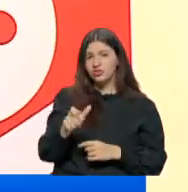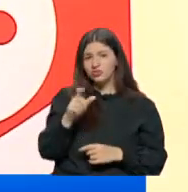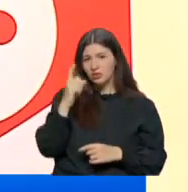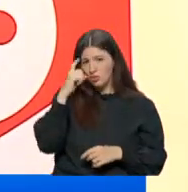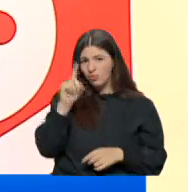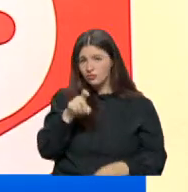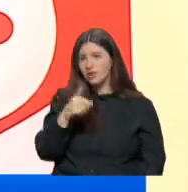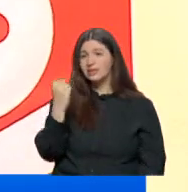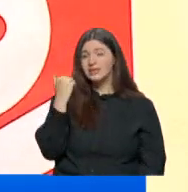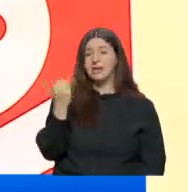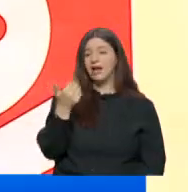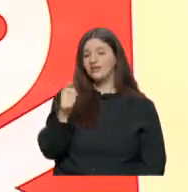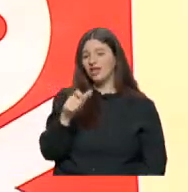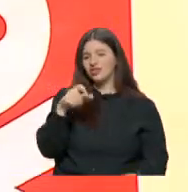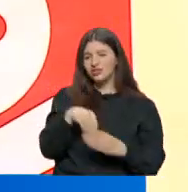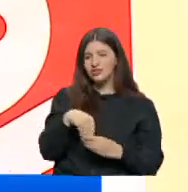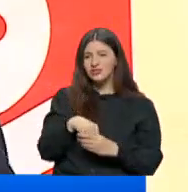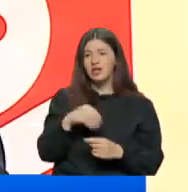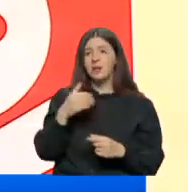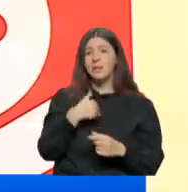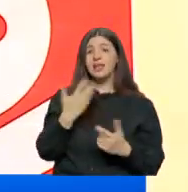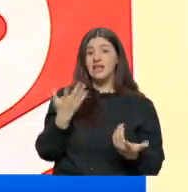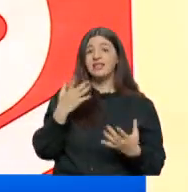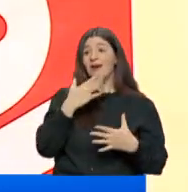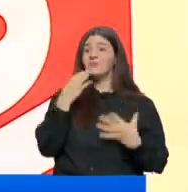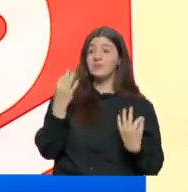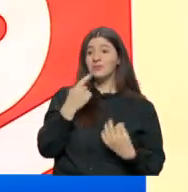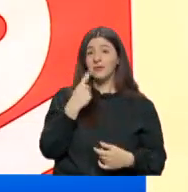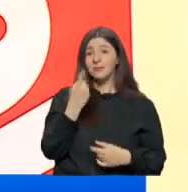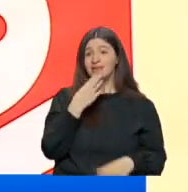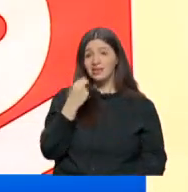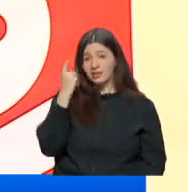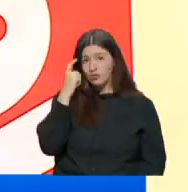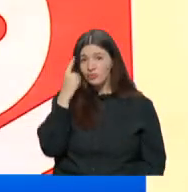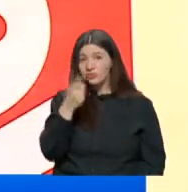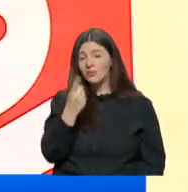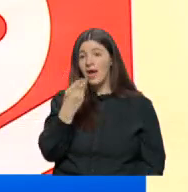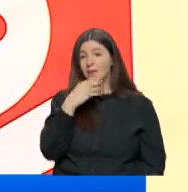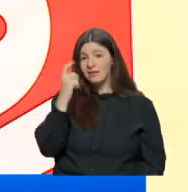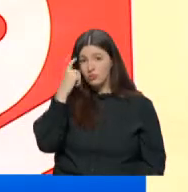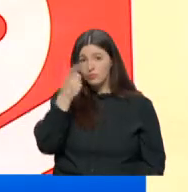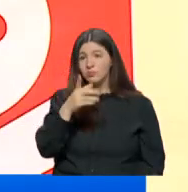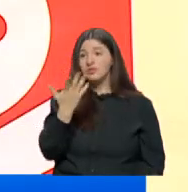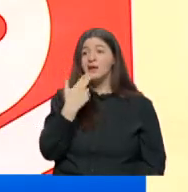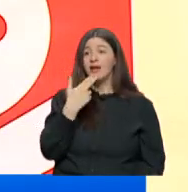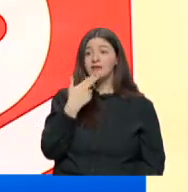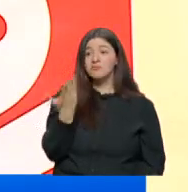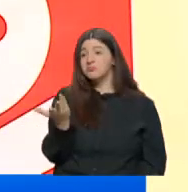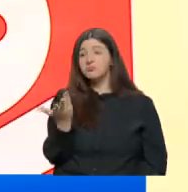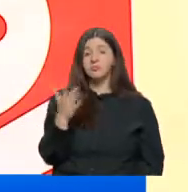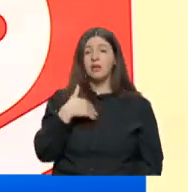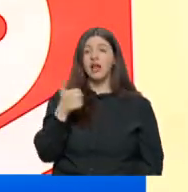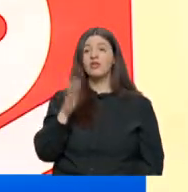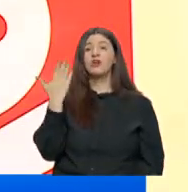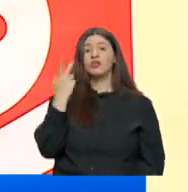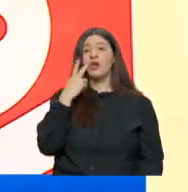musunuz? Geride kalan 6 ay içerisinde ben artık daha mutluyum diyen bir tane genç tanıyor musunuz? Bir tane emekli tanıyor musunuz? Bir tane kadın ya ben 6